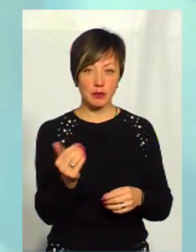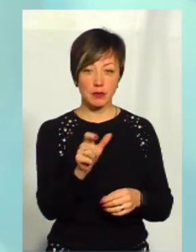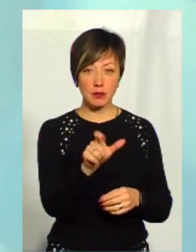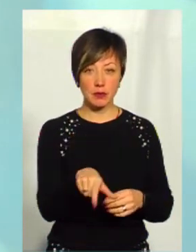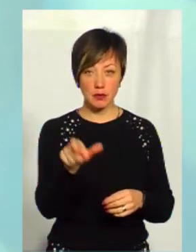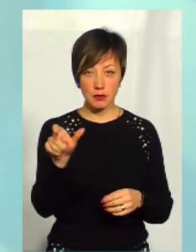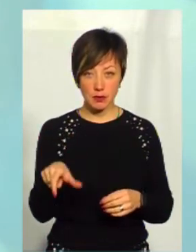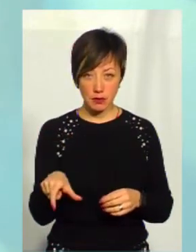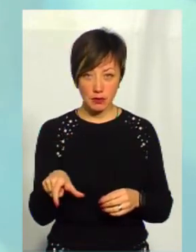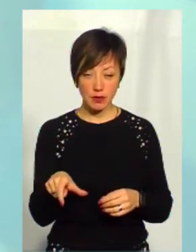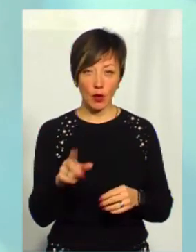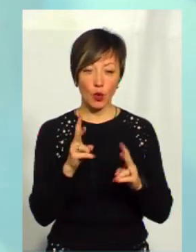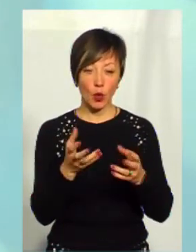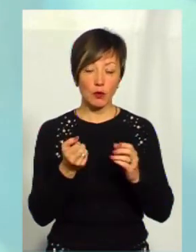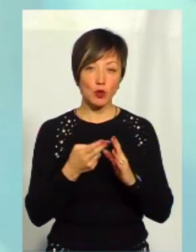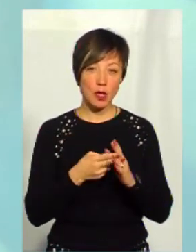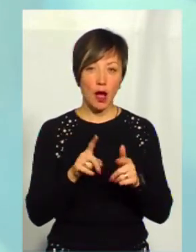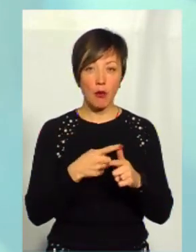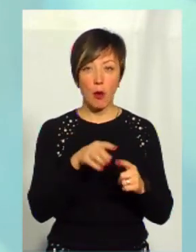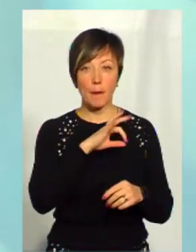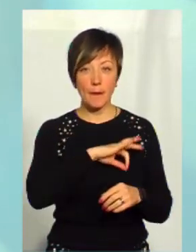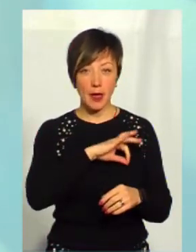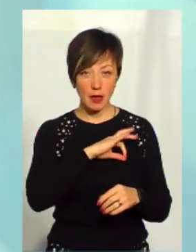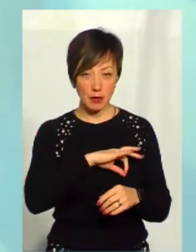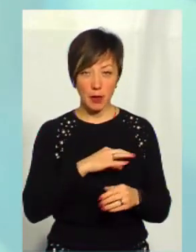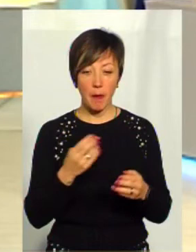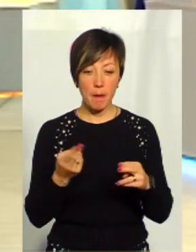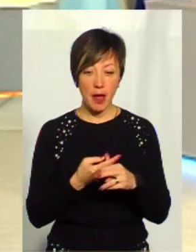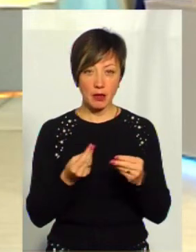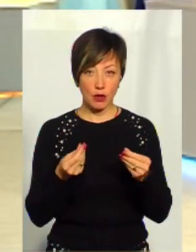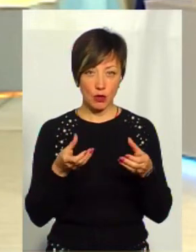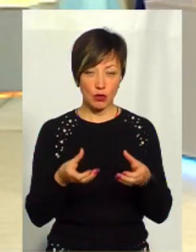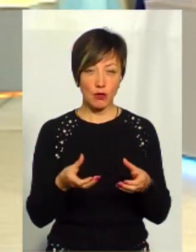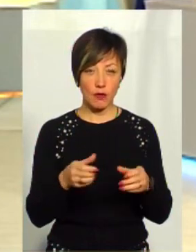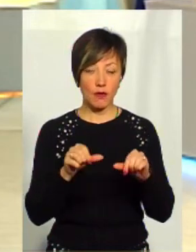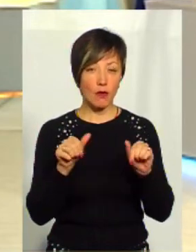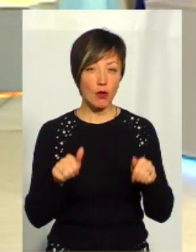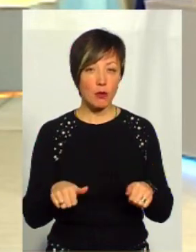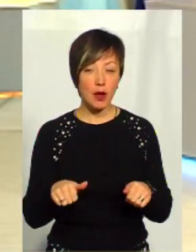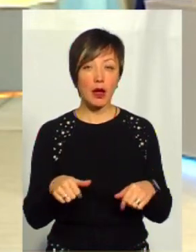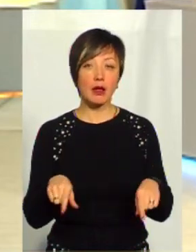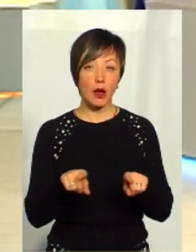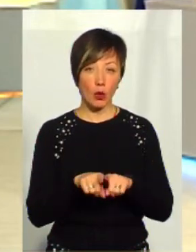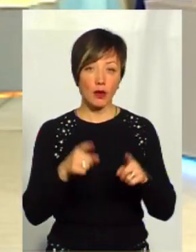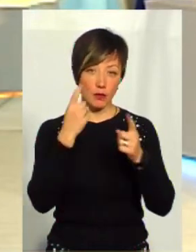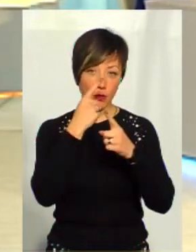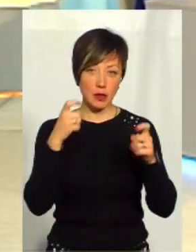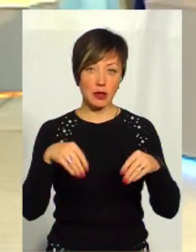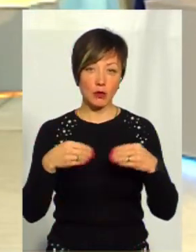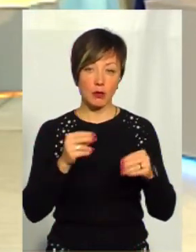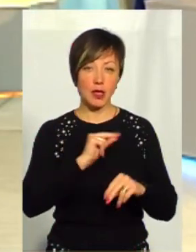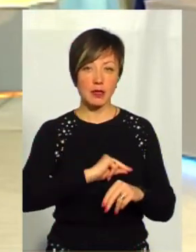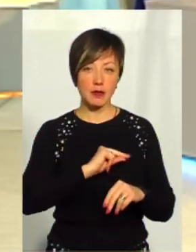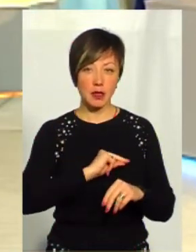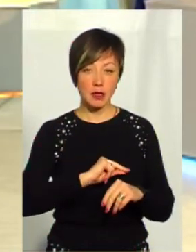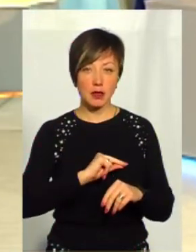субсидіантів або пільговиків, у разі, якщо це є безготівкова грошова форма, таку інформацію надають